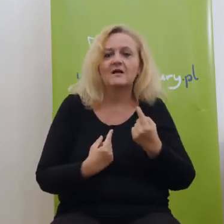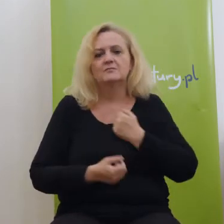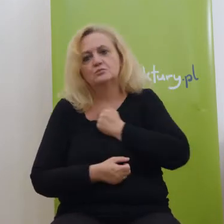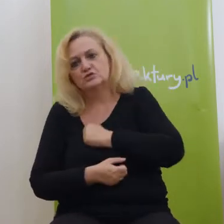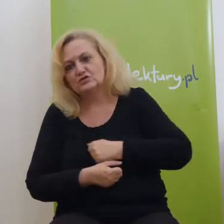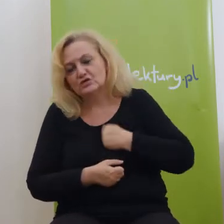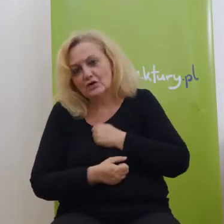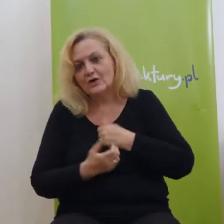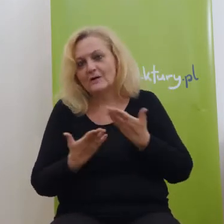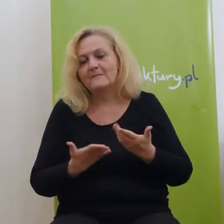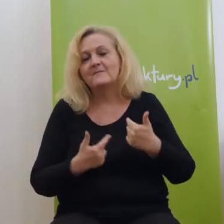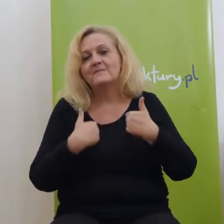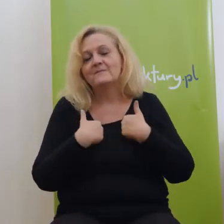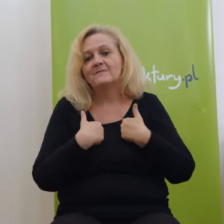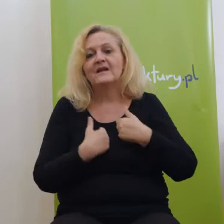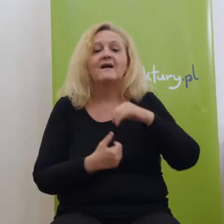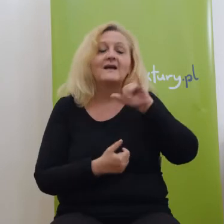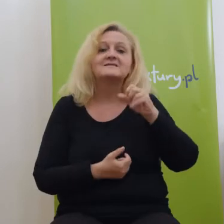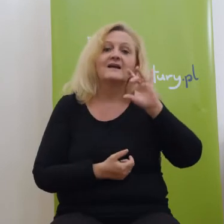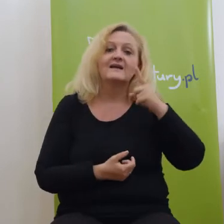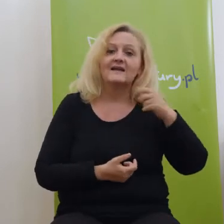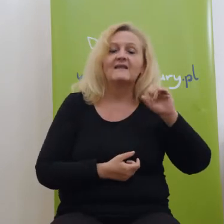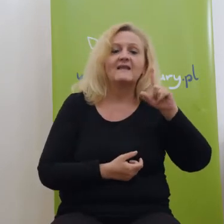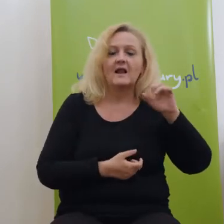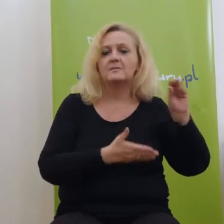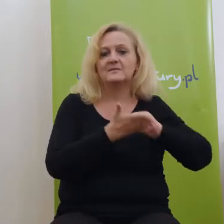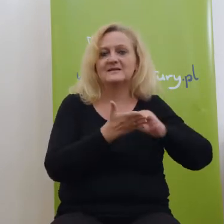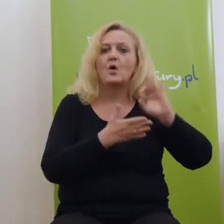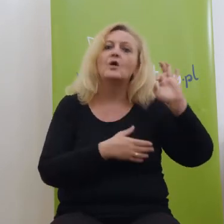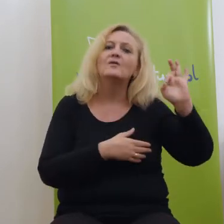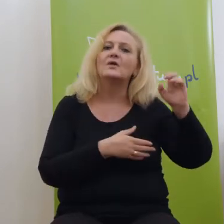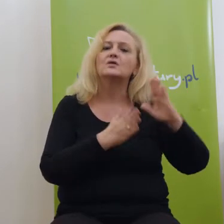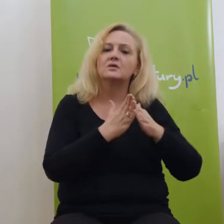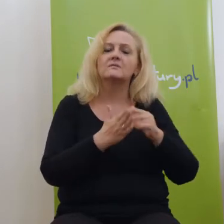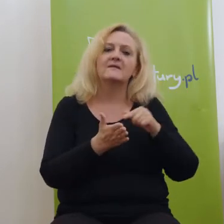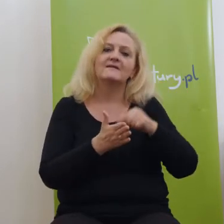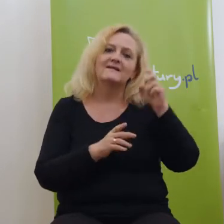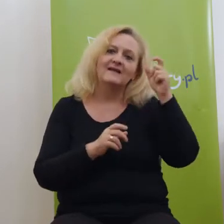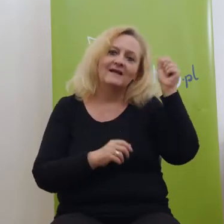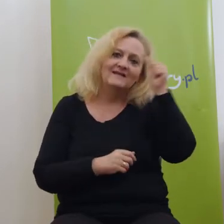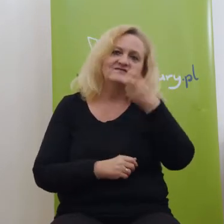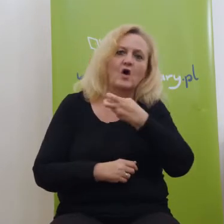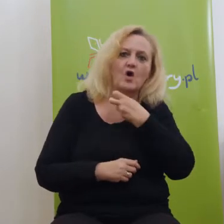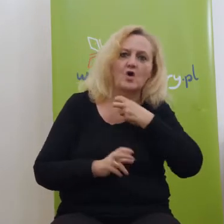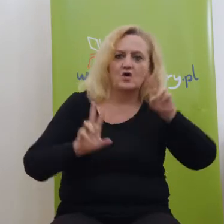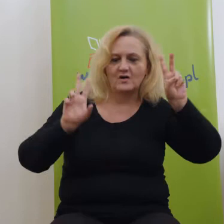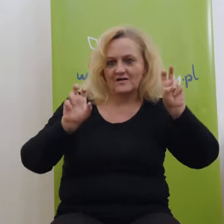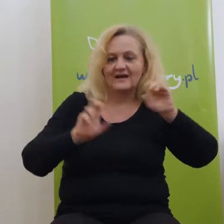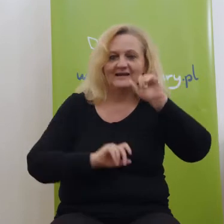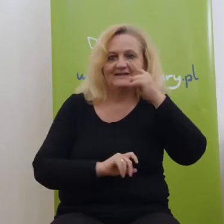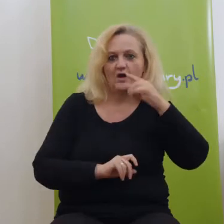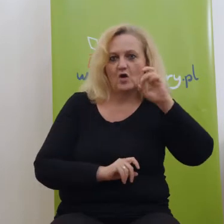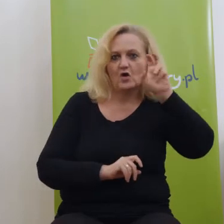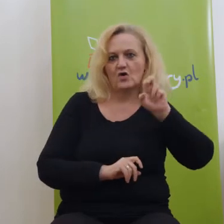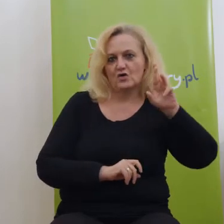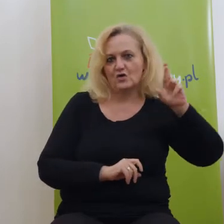przykro. Jacek Denel, kiedy pisał o twojej książce, nazwał ją idylohorrorem. Podoba ci się to określenie? Zgodziłabyś